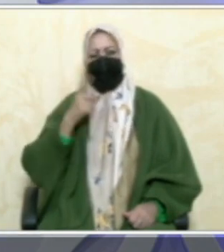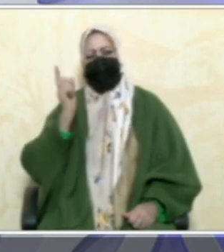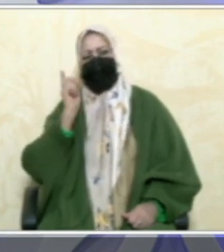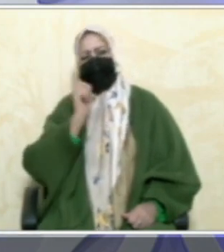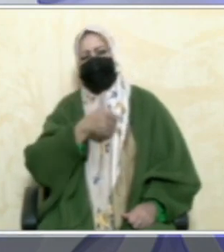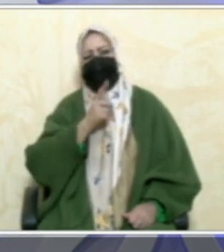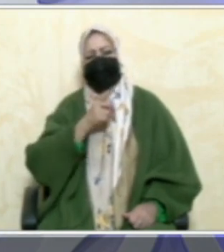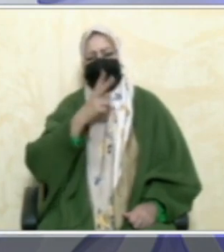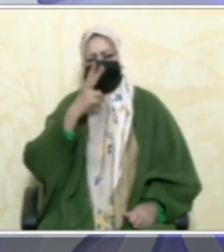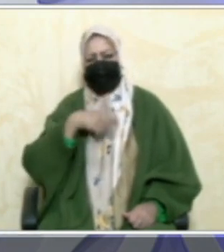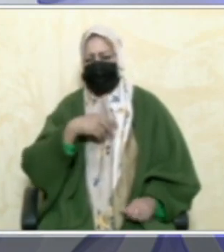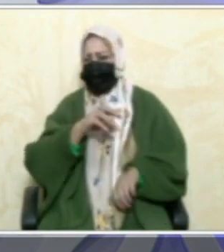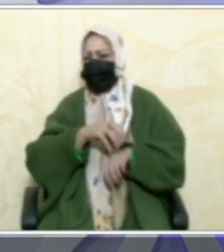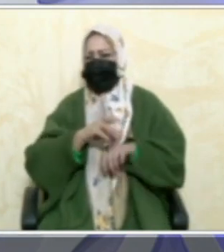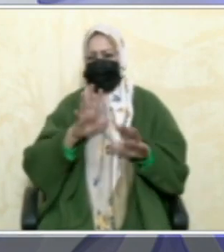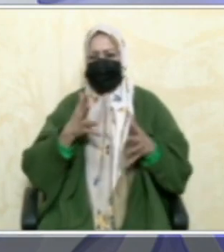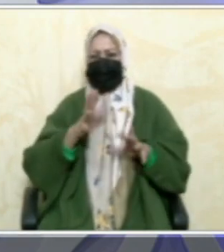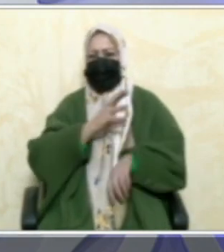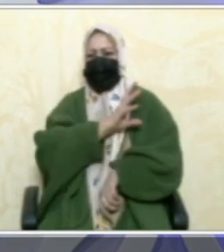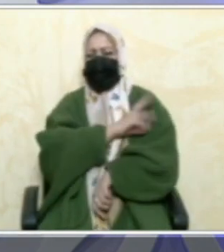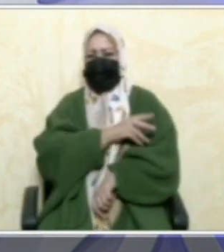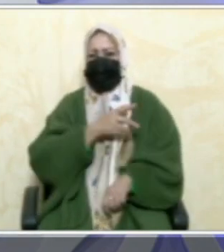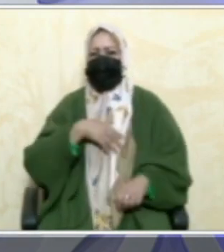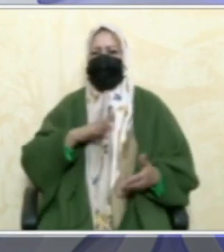ونصرة لليهود. في الحقيقة